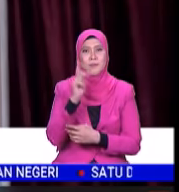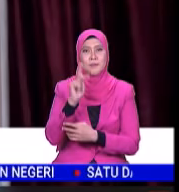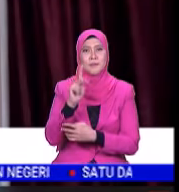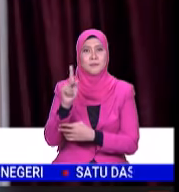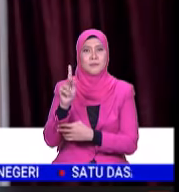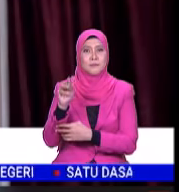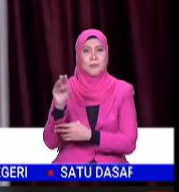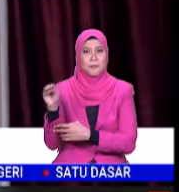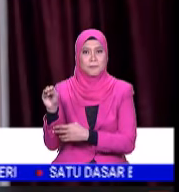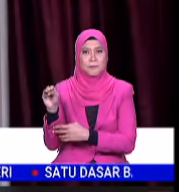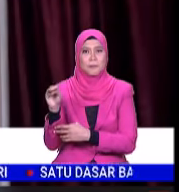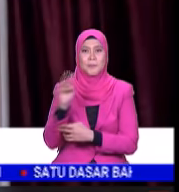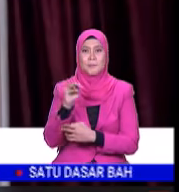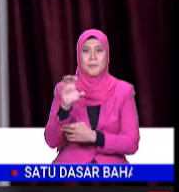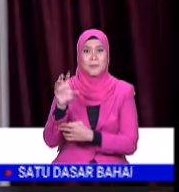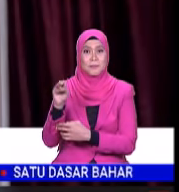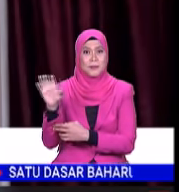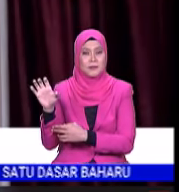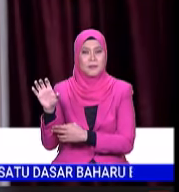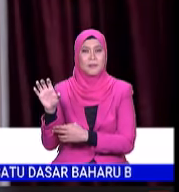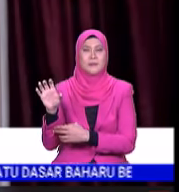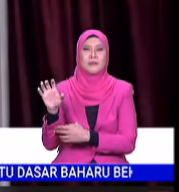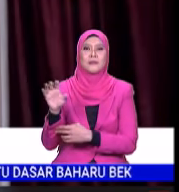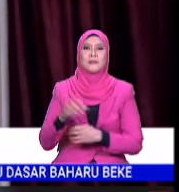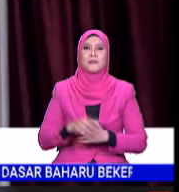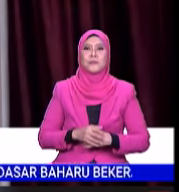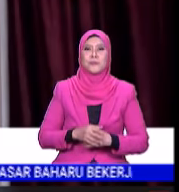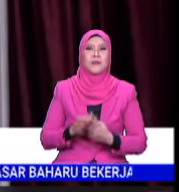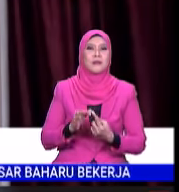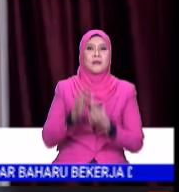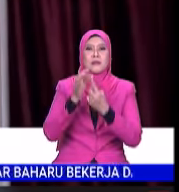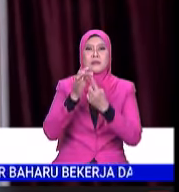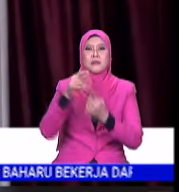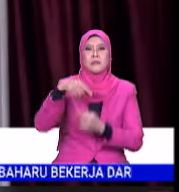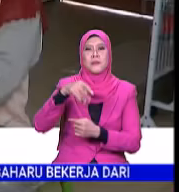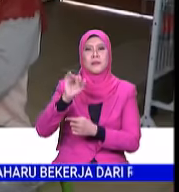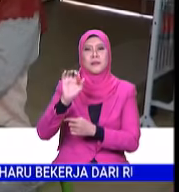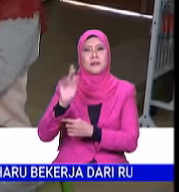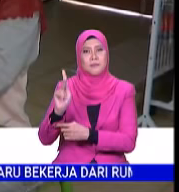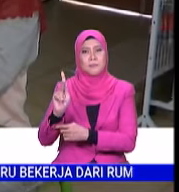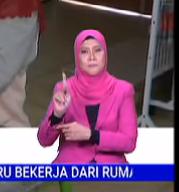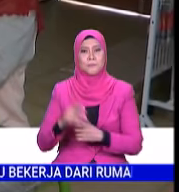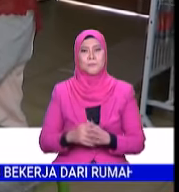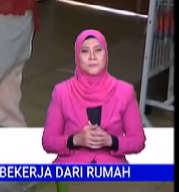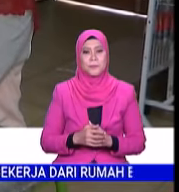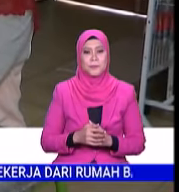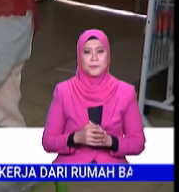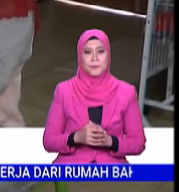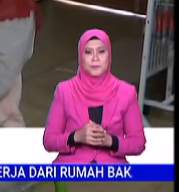KKMM dan MCMC dan khususnya di PIK-PIK.